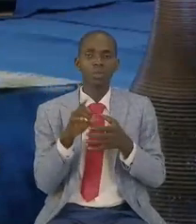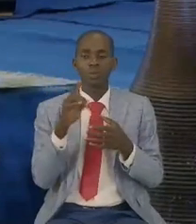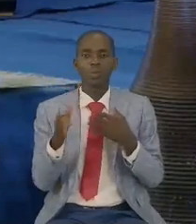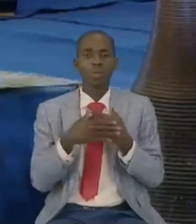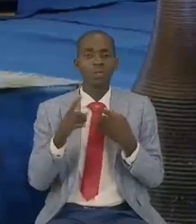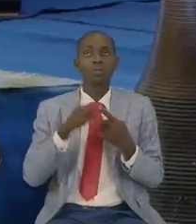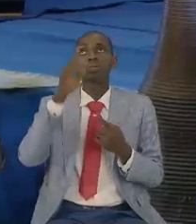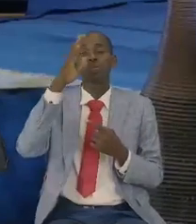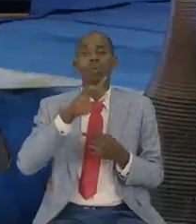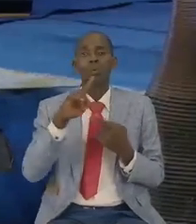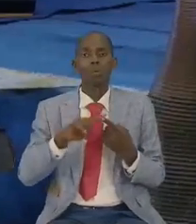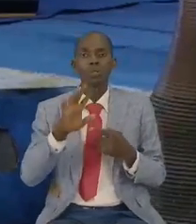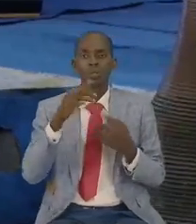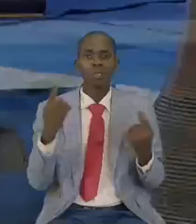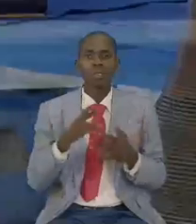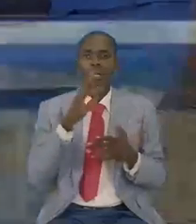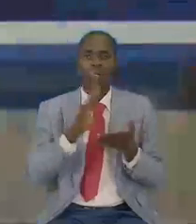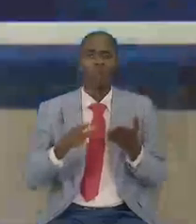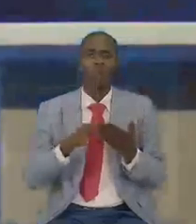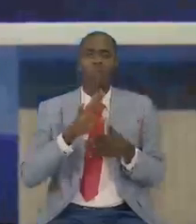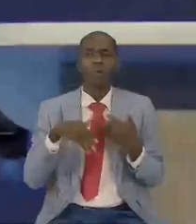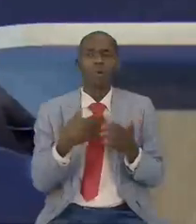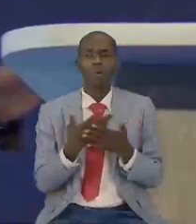pardonnés, quand ces choses sont